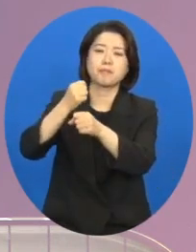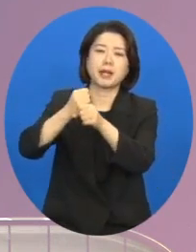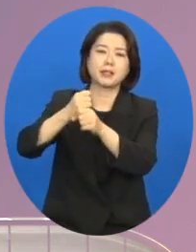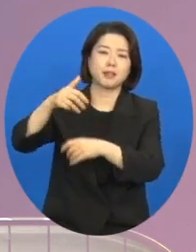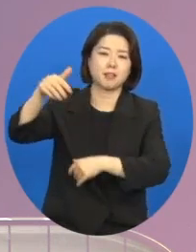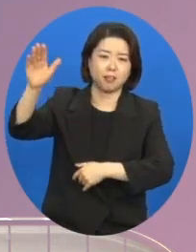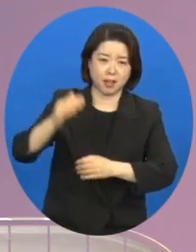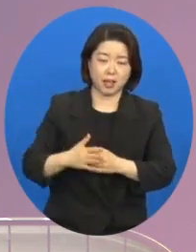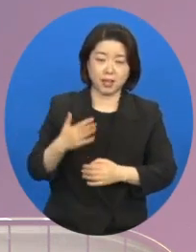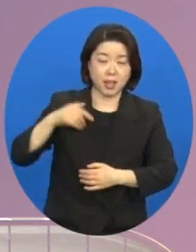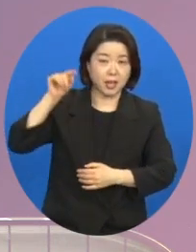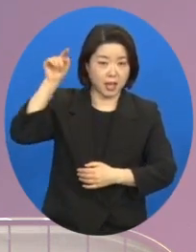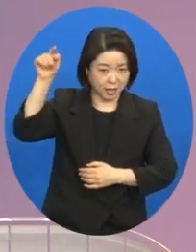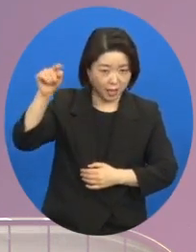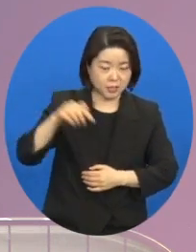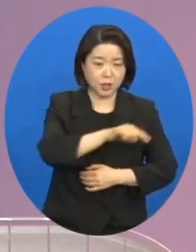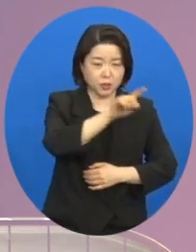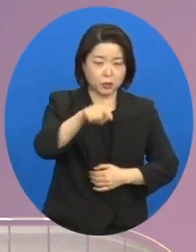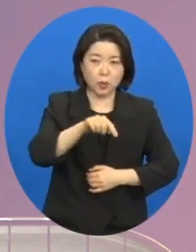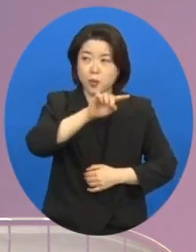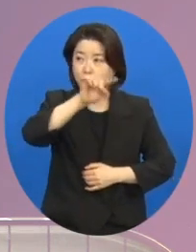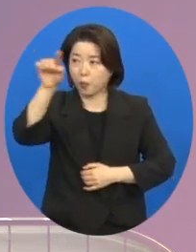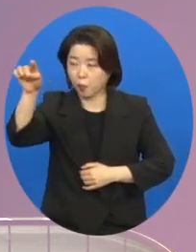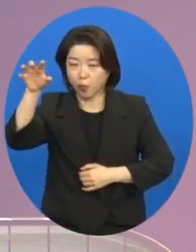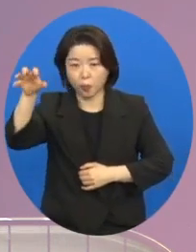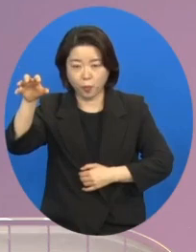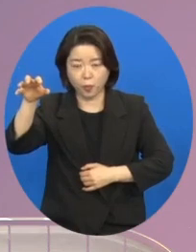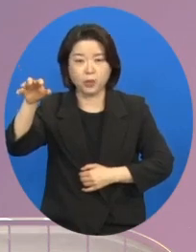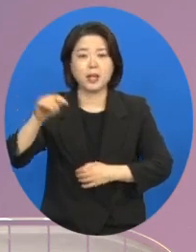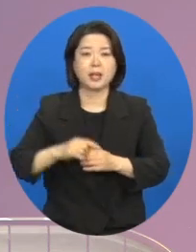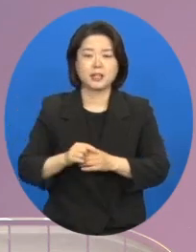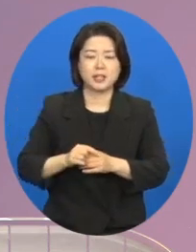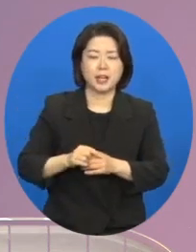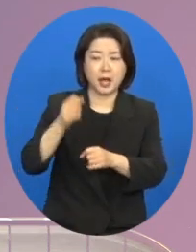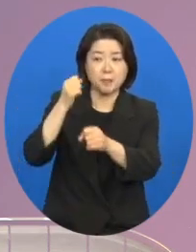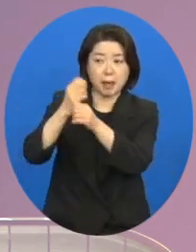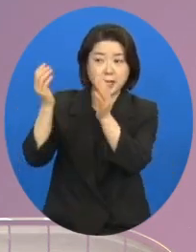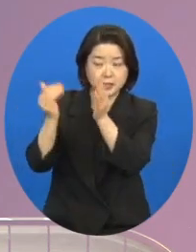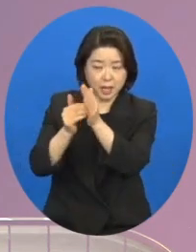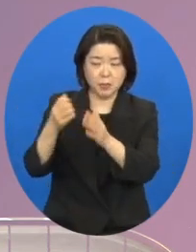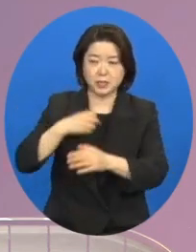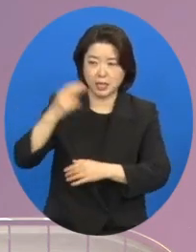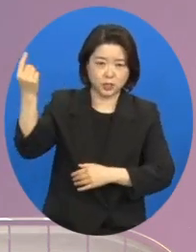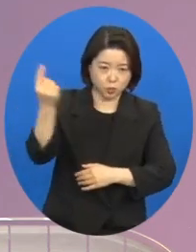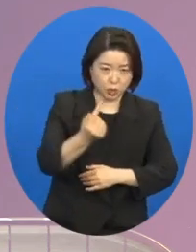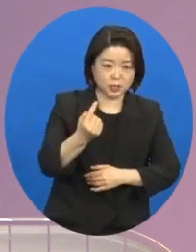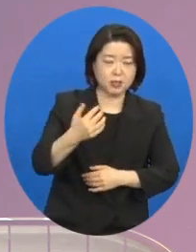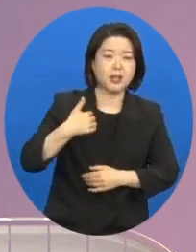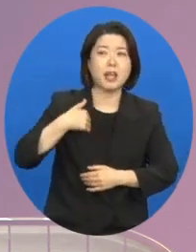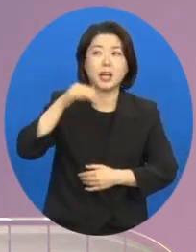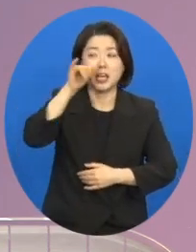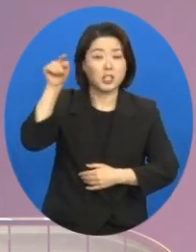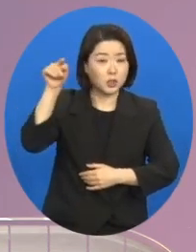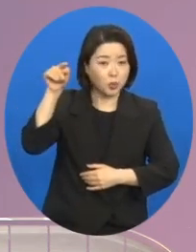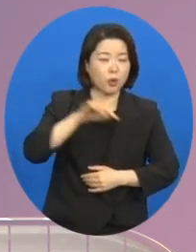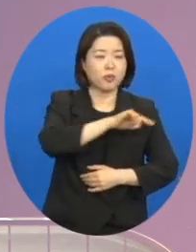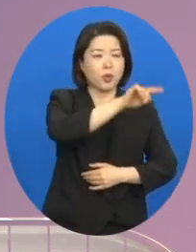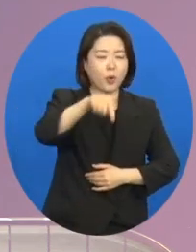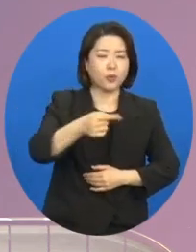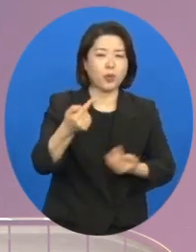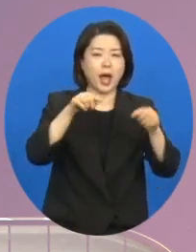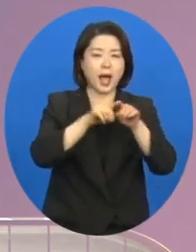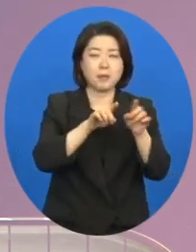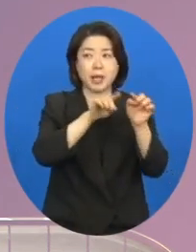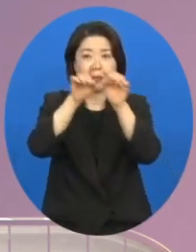가서 너희가 있을 곳을 마련하면 다시 와서 너희를 나에게로 데려다가 내가 있는 곳에 너희도 함께 있게